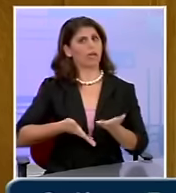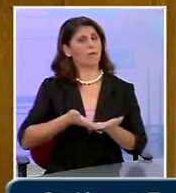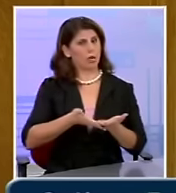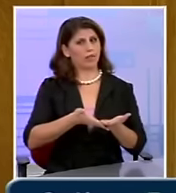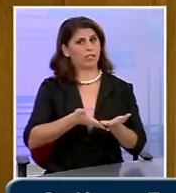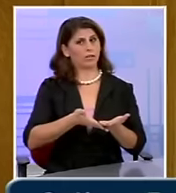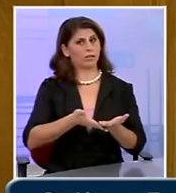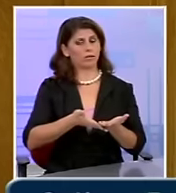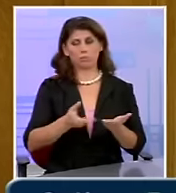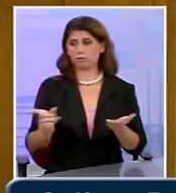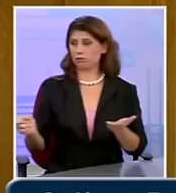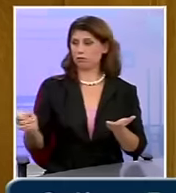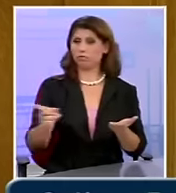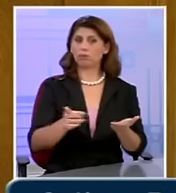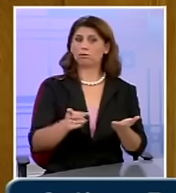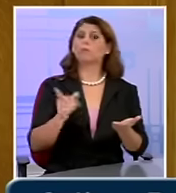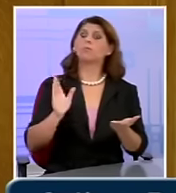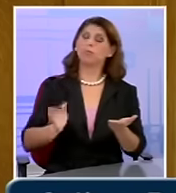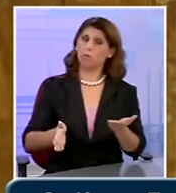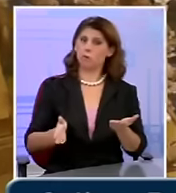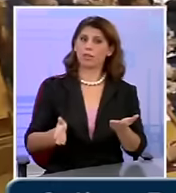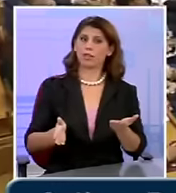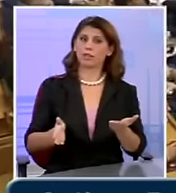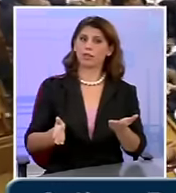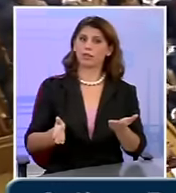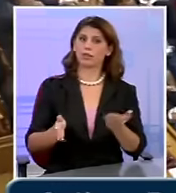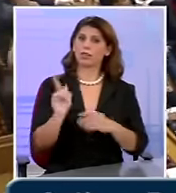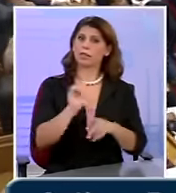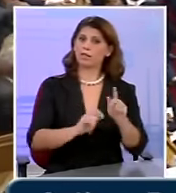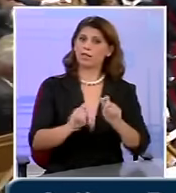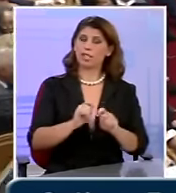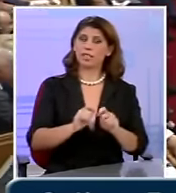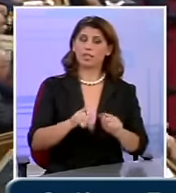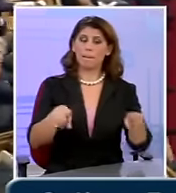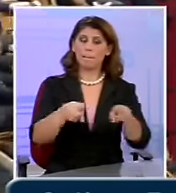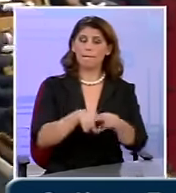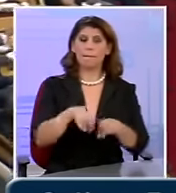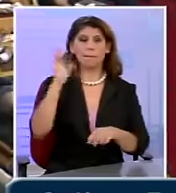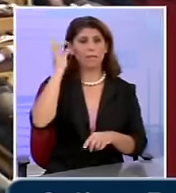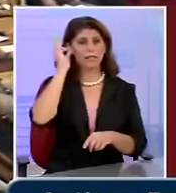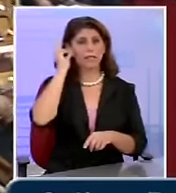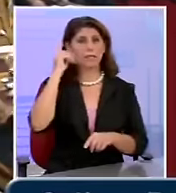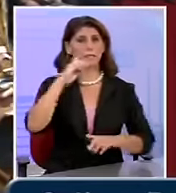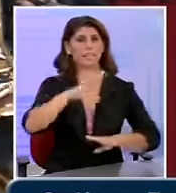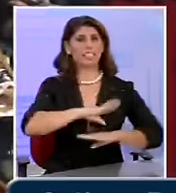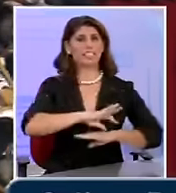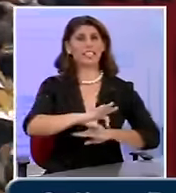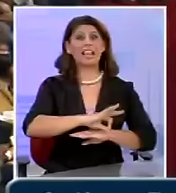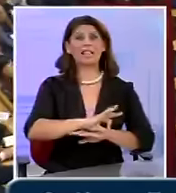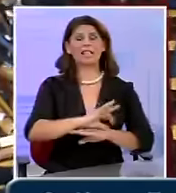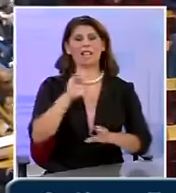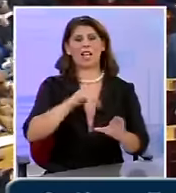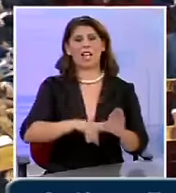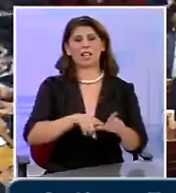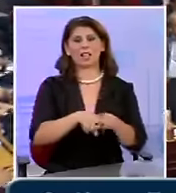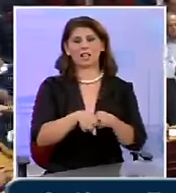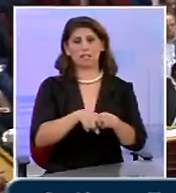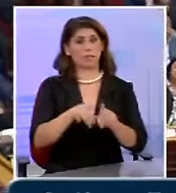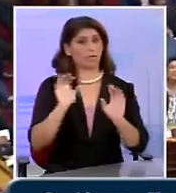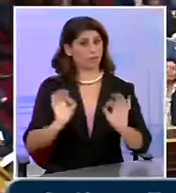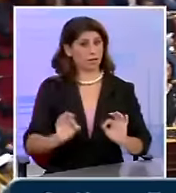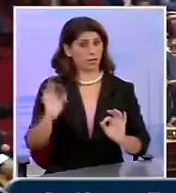εσείς μπορείτε να δημιουργήσετε με τη Γαλλία μια στρατηγική εταιρική σχέση. Βεβαίως, ο